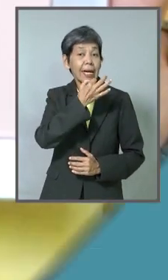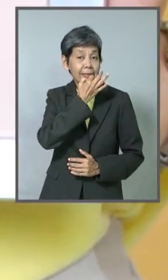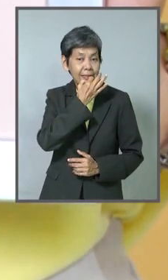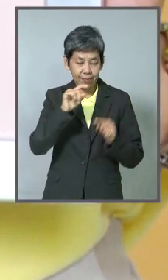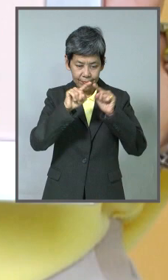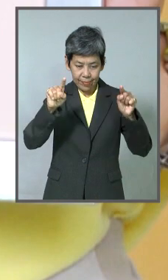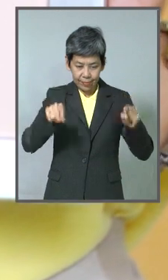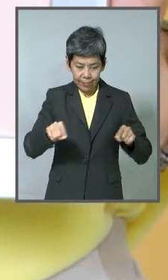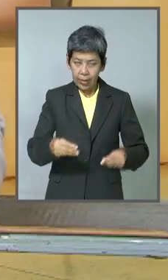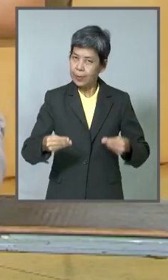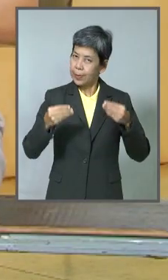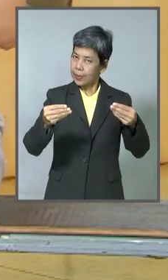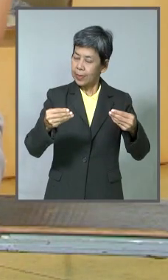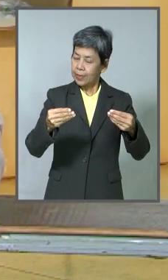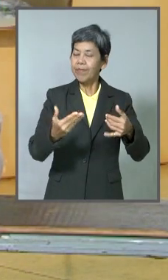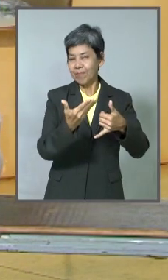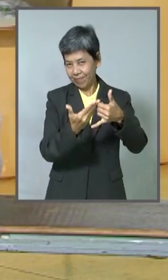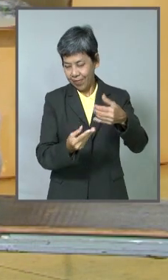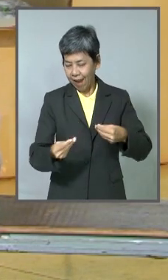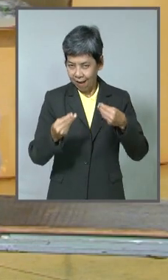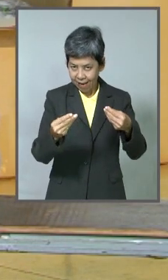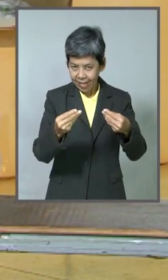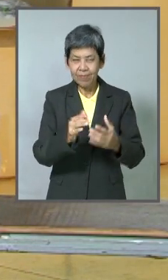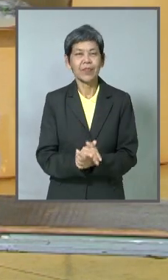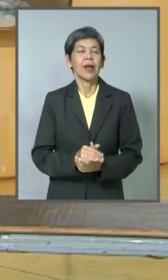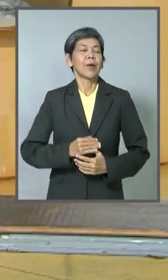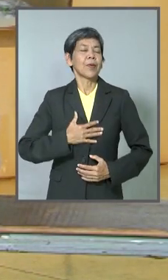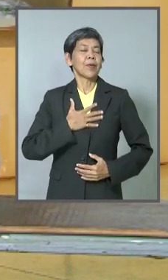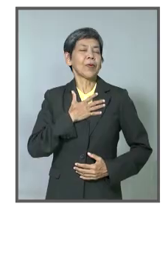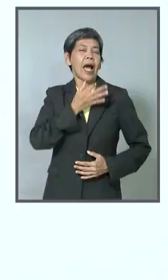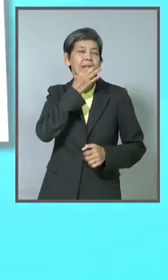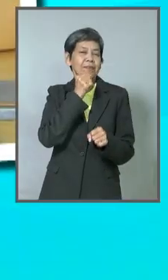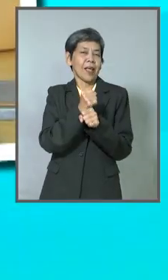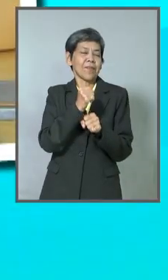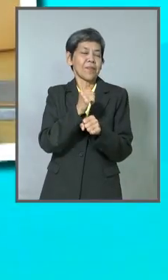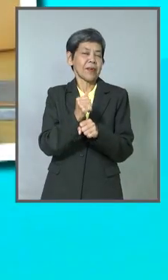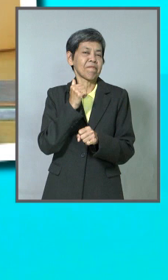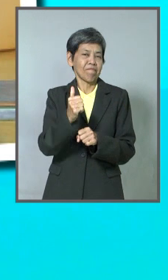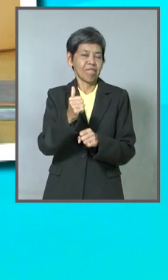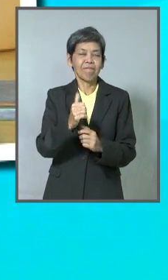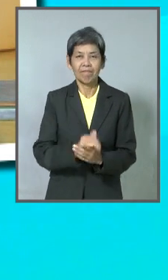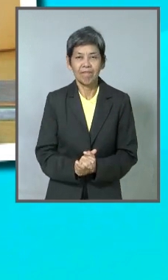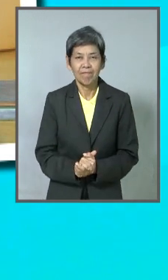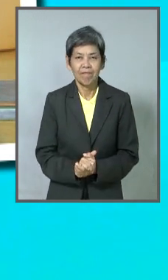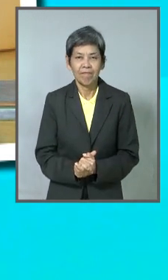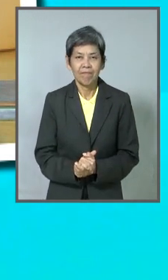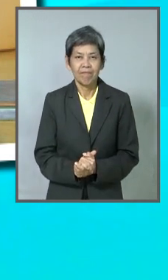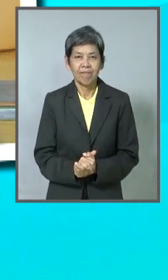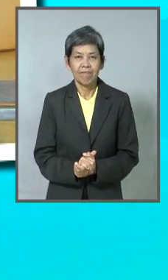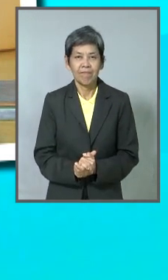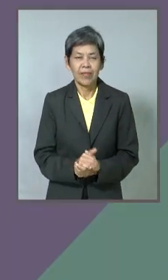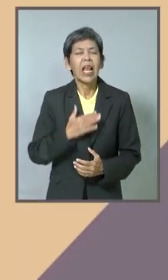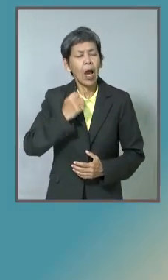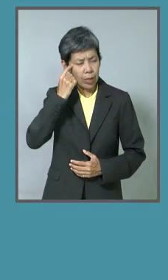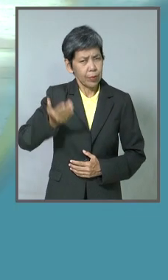ช่วงนักสู้มืออาชีพขอมอบเกียรติบัตรบุคคลคุณภาพให้กับคุณสุวัฒน์วารีค่ะเพื่อเป็นกำลังใจในการประกอบอาชีพที่ดีแบบนี้ต่อๆไป